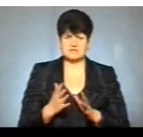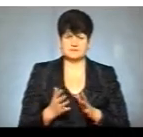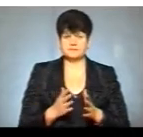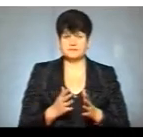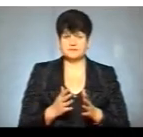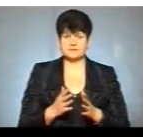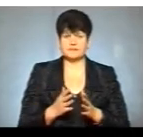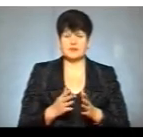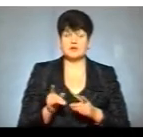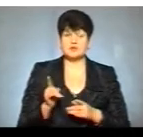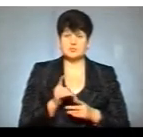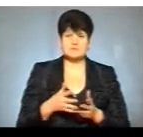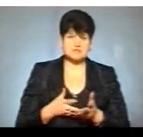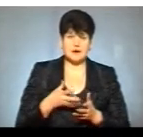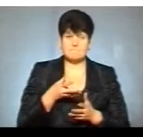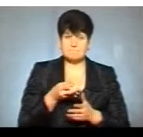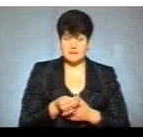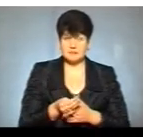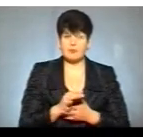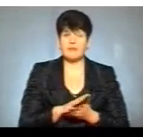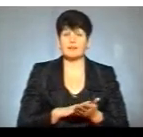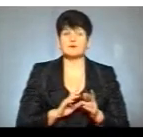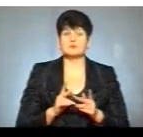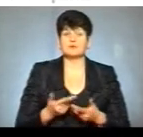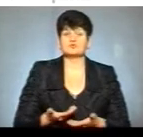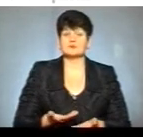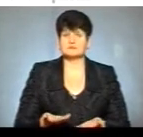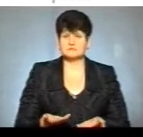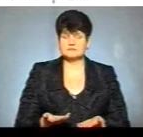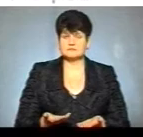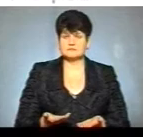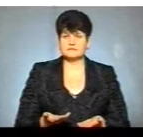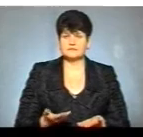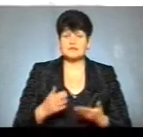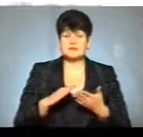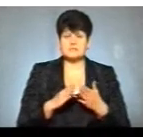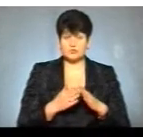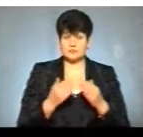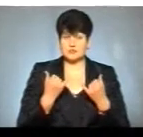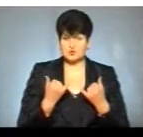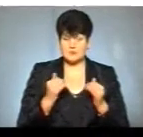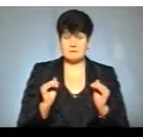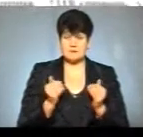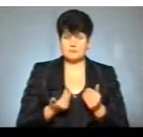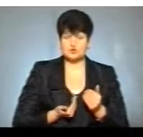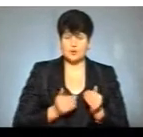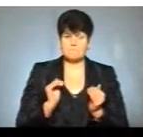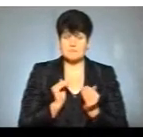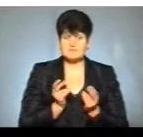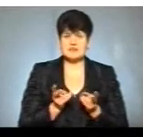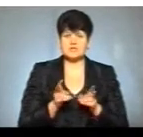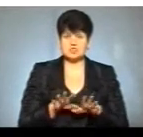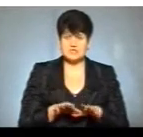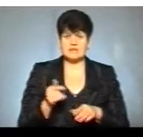200. І що, заплатив, а далі як жити? Станом на сьогодні мінімальний прожитковий мінімум залишається на